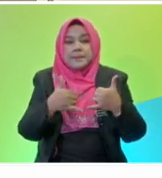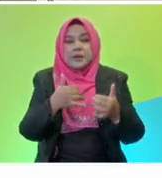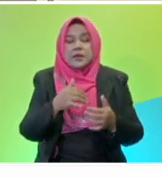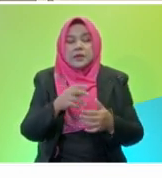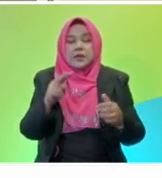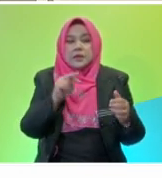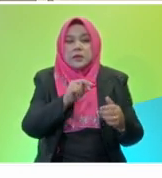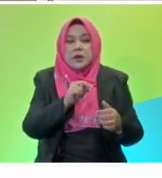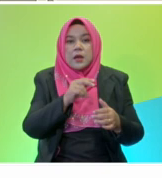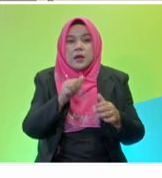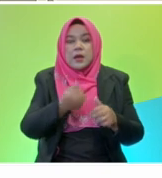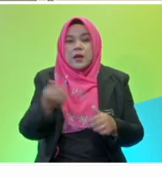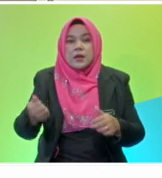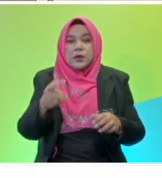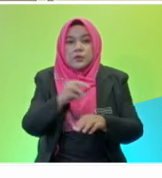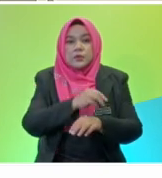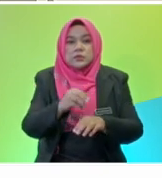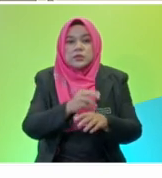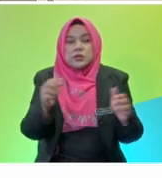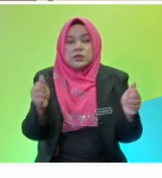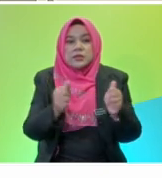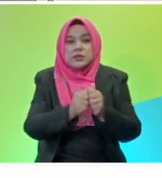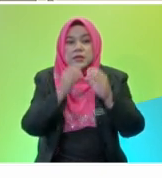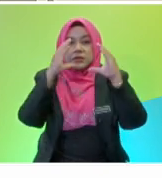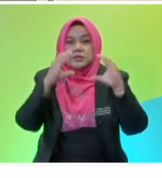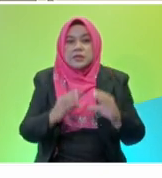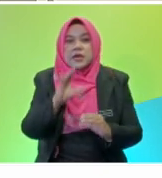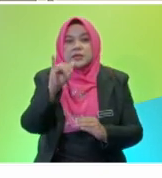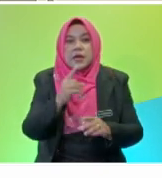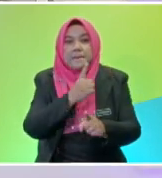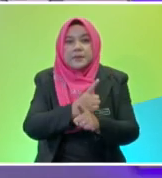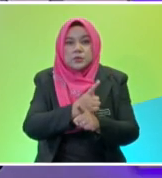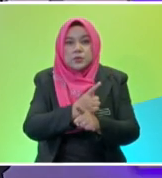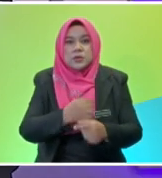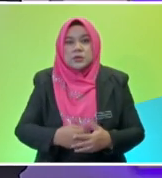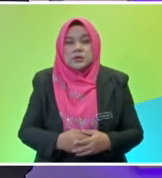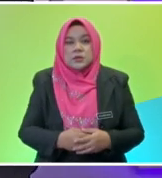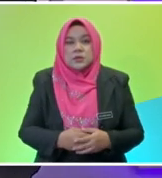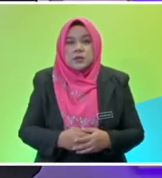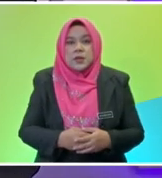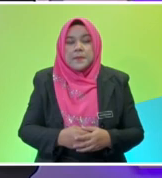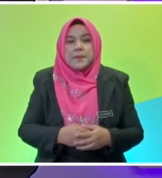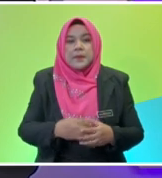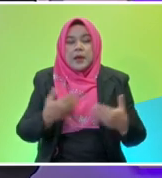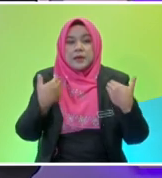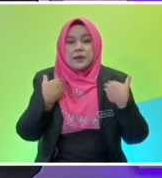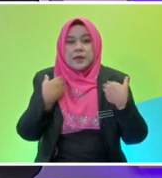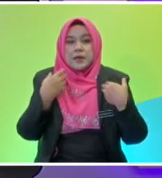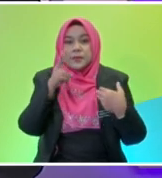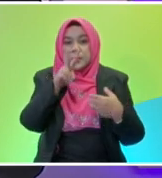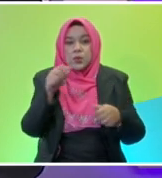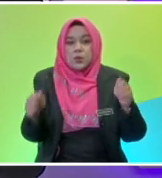betul oke teknik pegang contoh dipegang doang jadi dia perlu pegang dengan